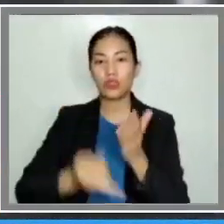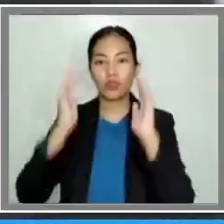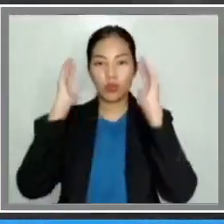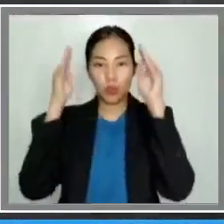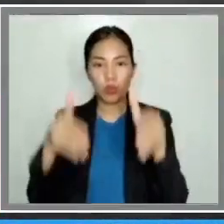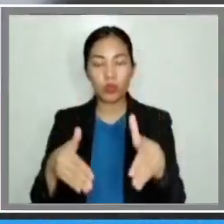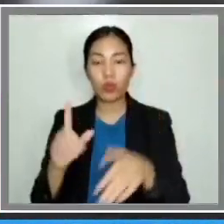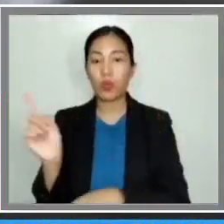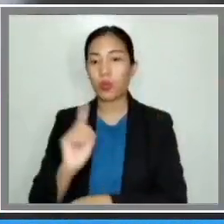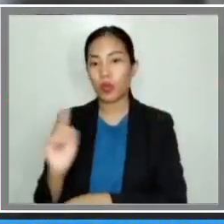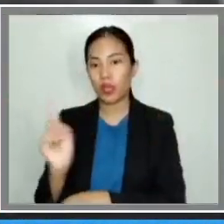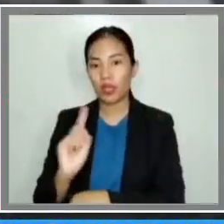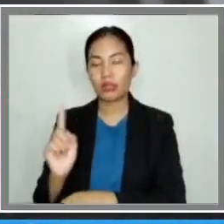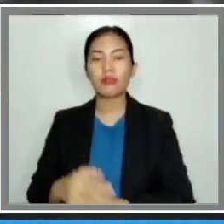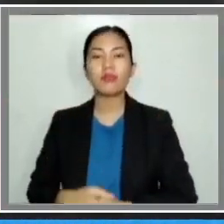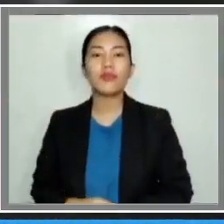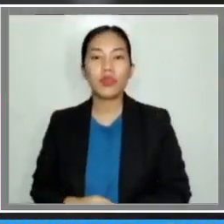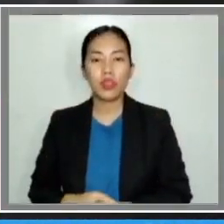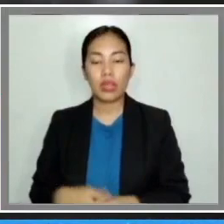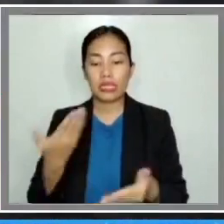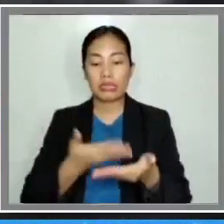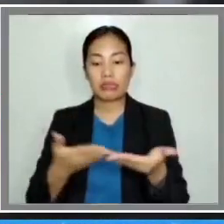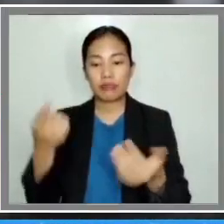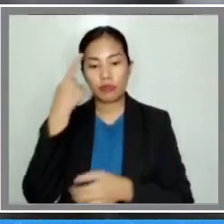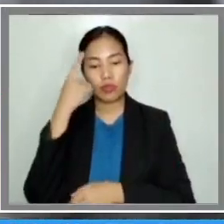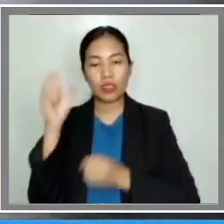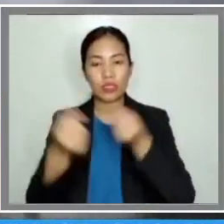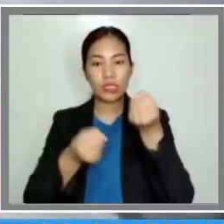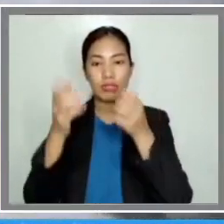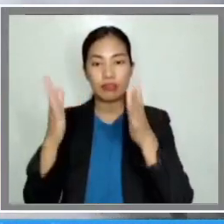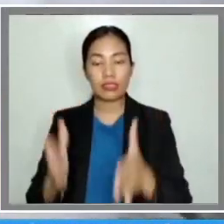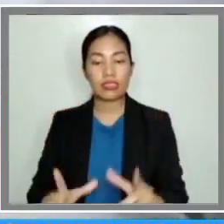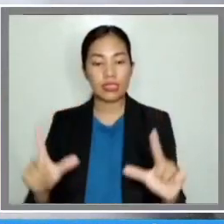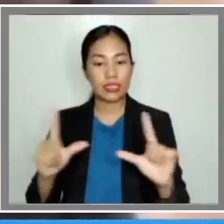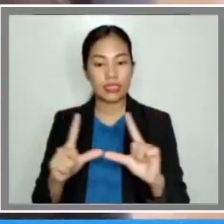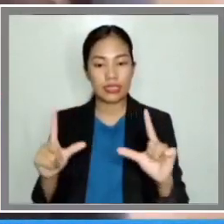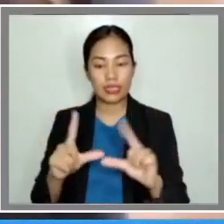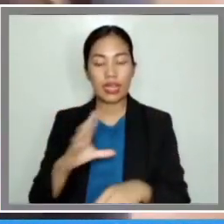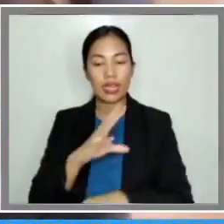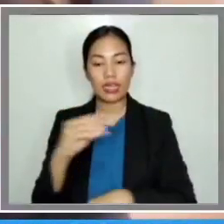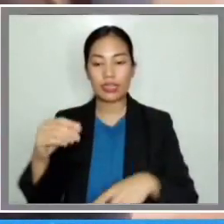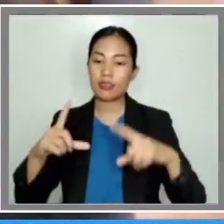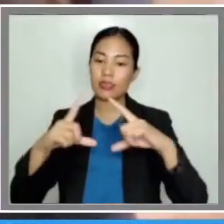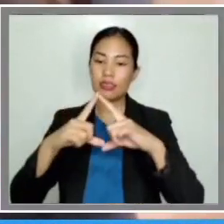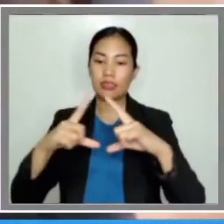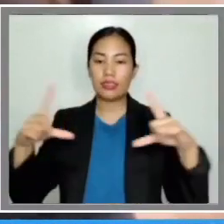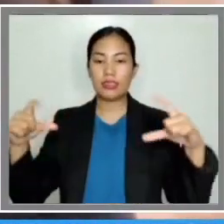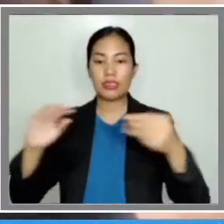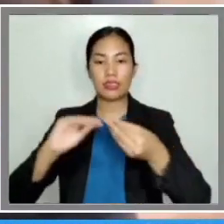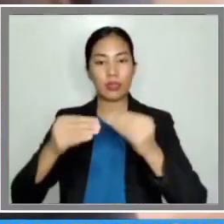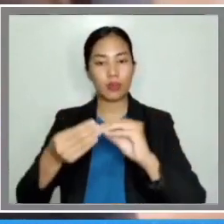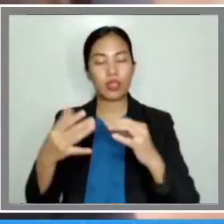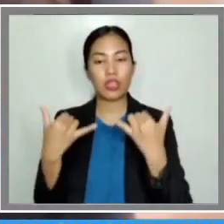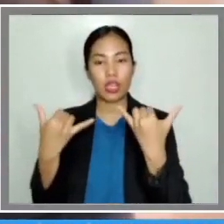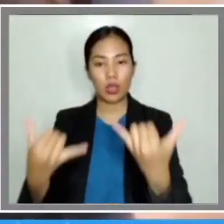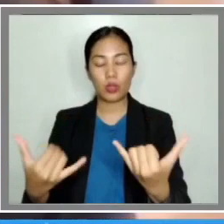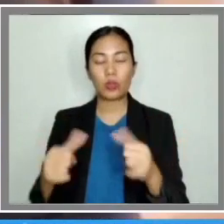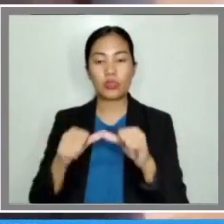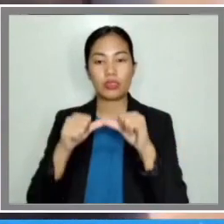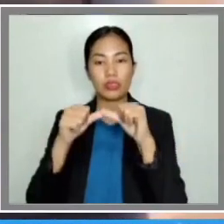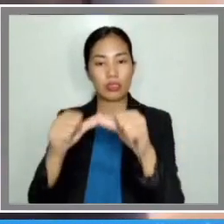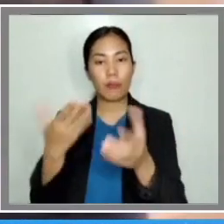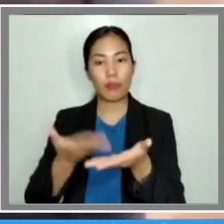driver's license at mga plaka ng mga sasakyan. Sa ngayon, Connie, ay gumugulong na ang procurement process para sa supply ng plastic